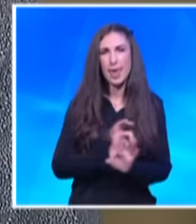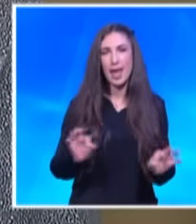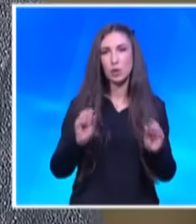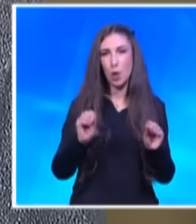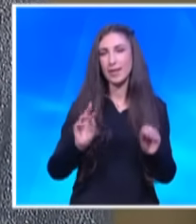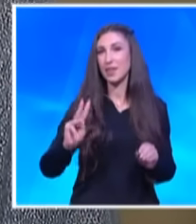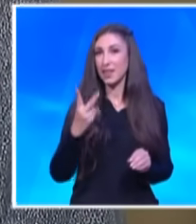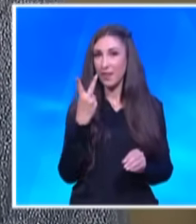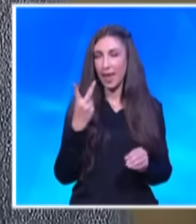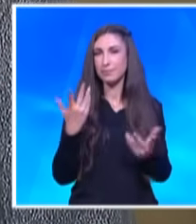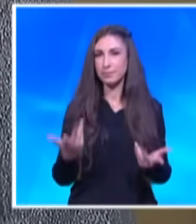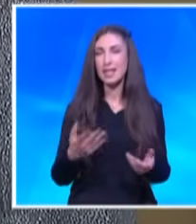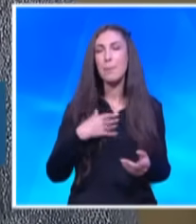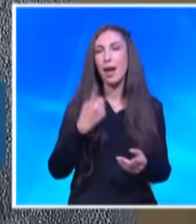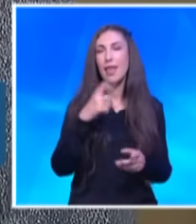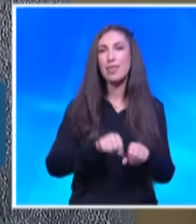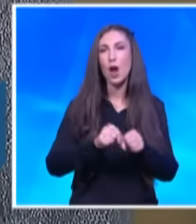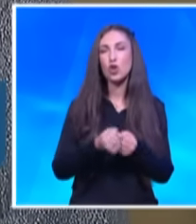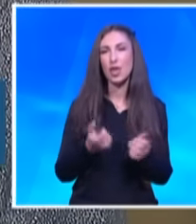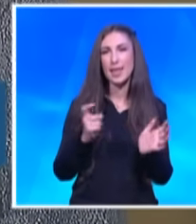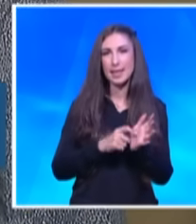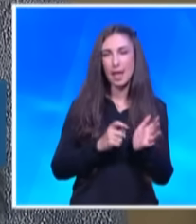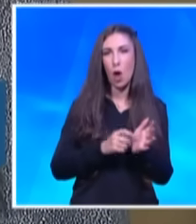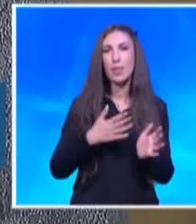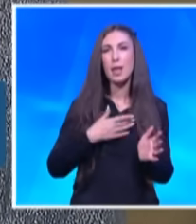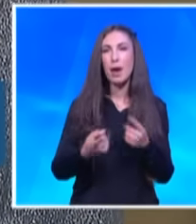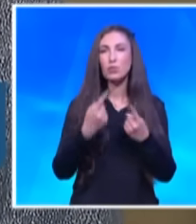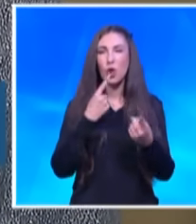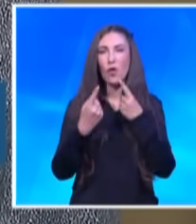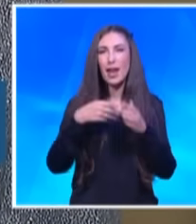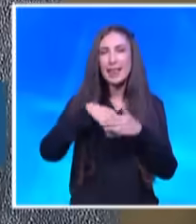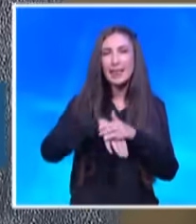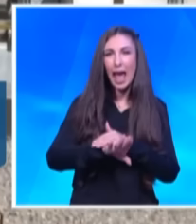две неща. Първо, че имало нарушение на закона, т.е. имало е договорки,